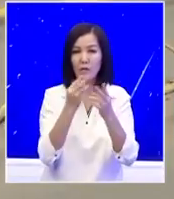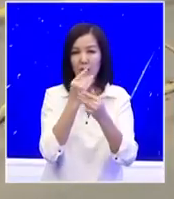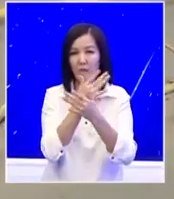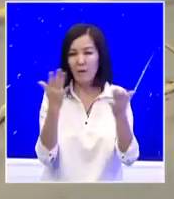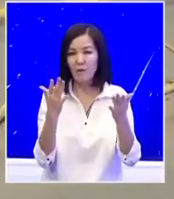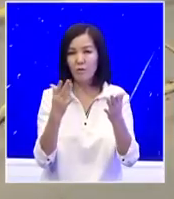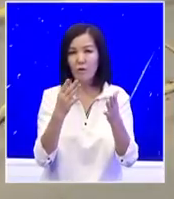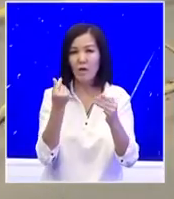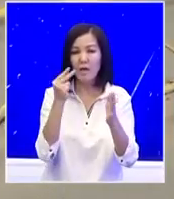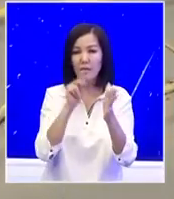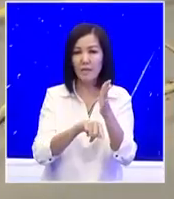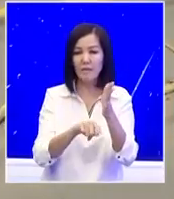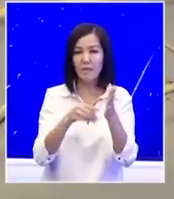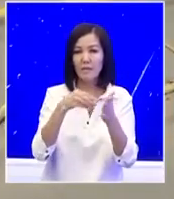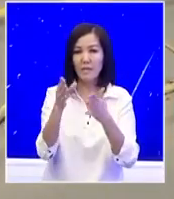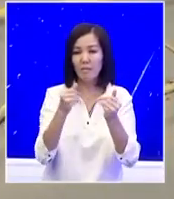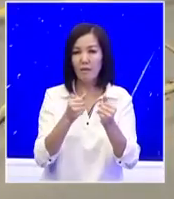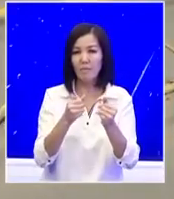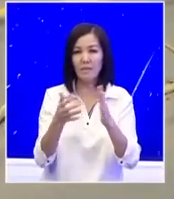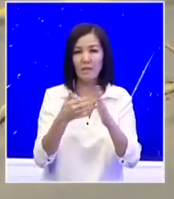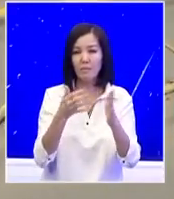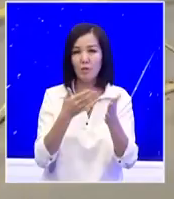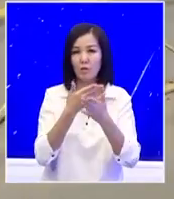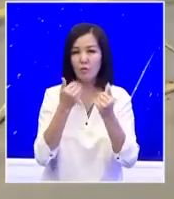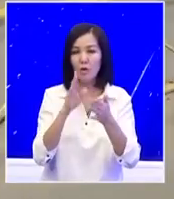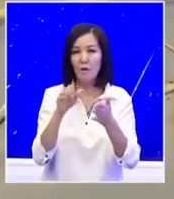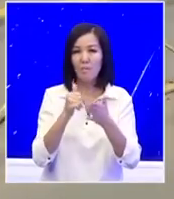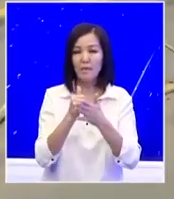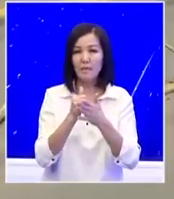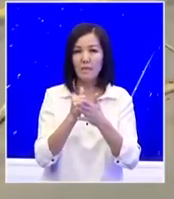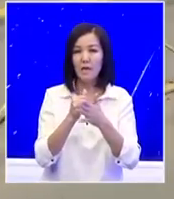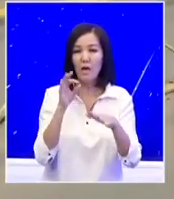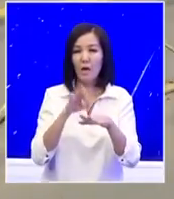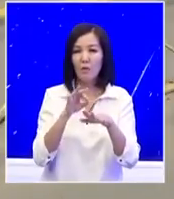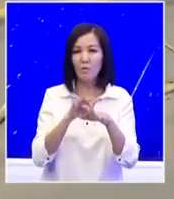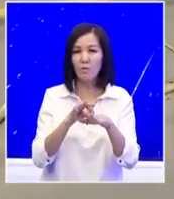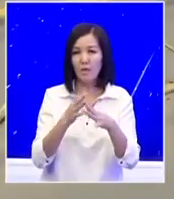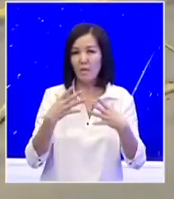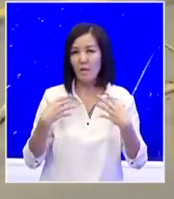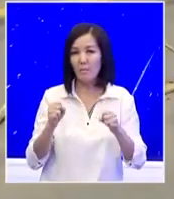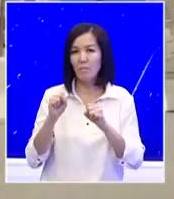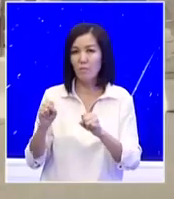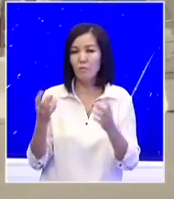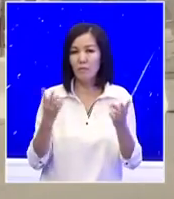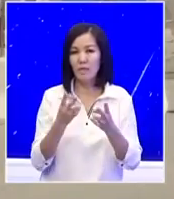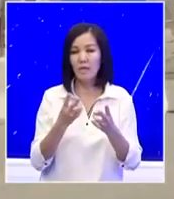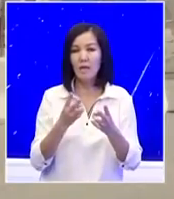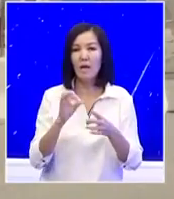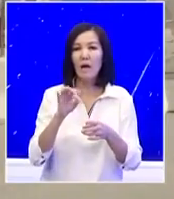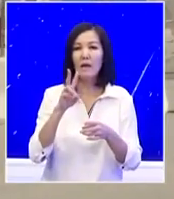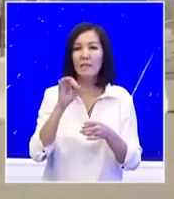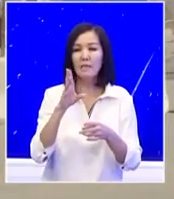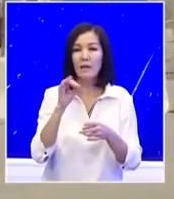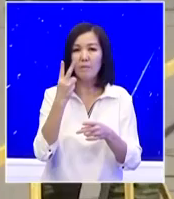затымызды арзан бағада аламыз. Ешқандай тапшылық жоқ. Бастысы осы жаман аурудан аман болсақ екен. Асыл Армандағы